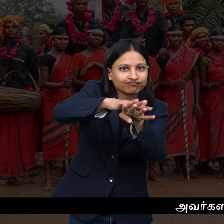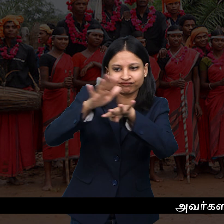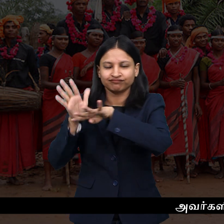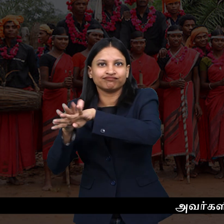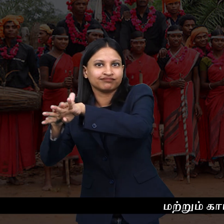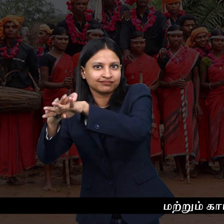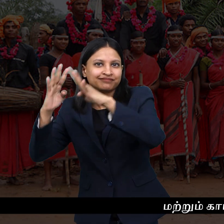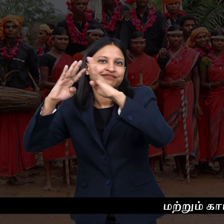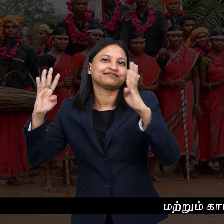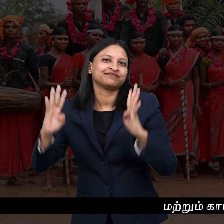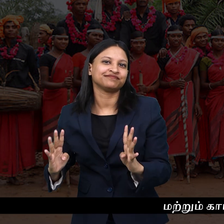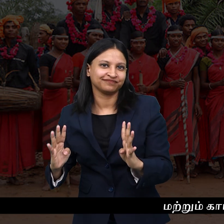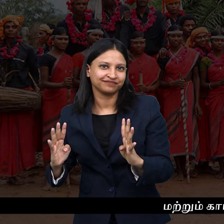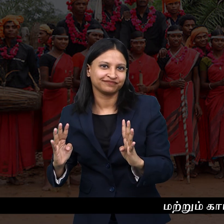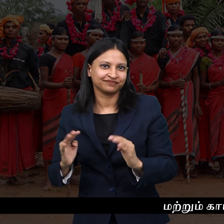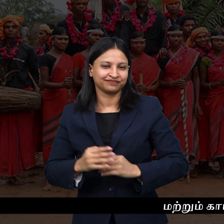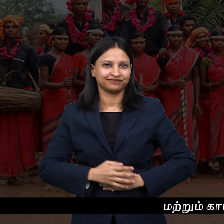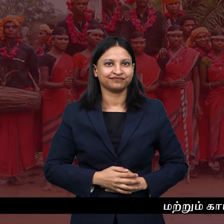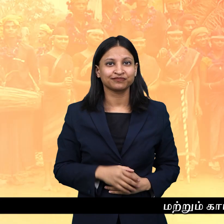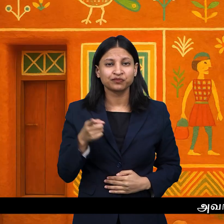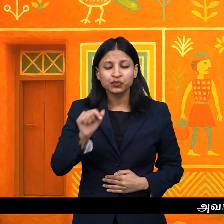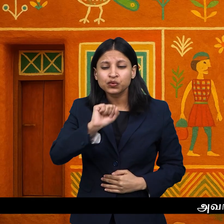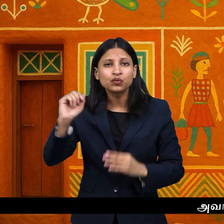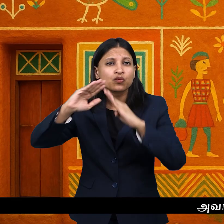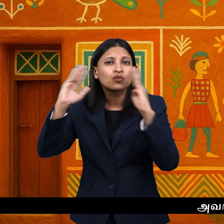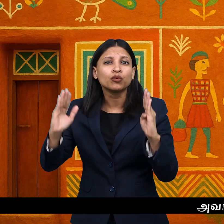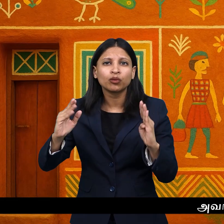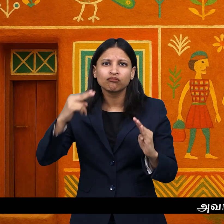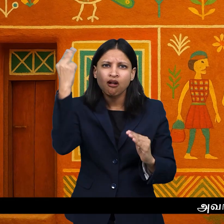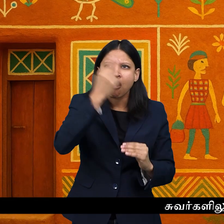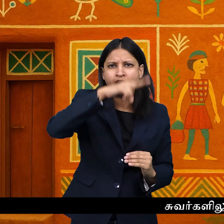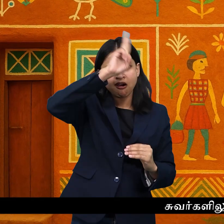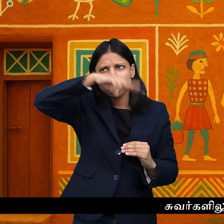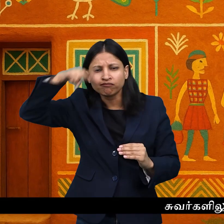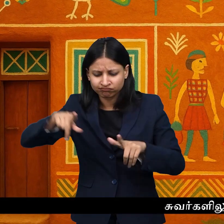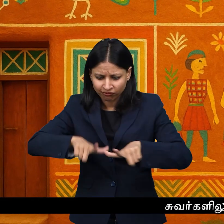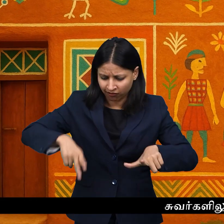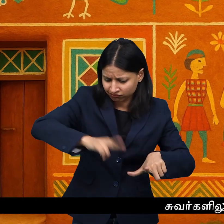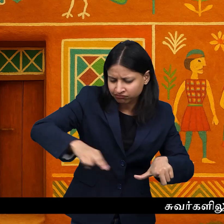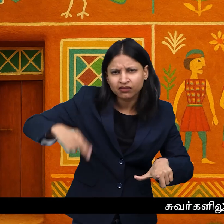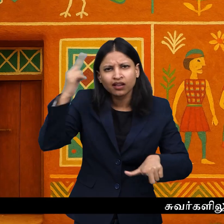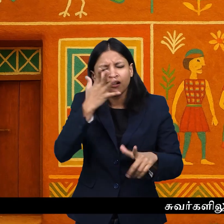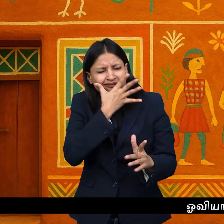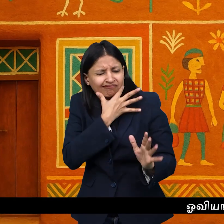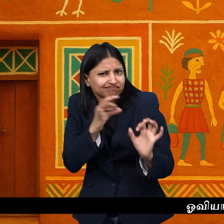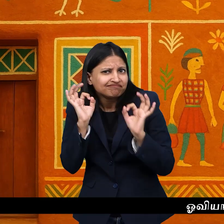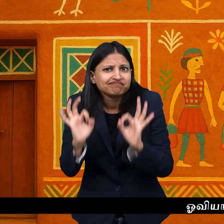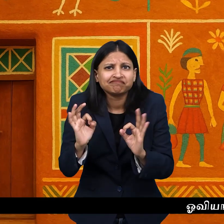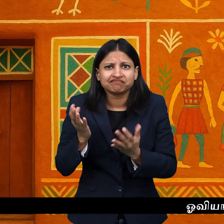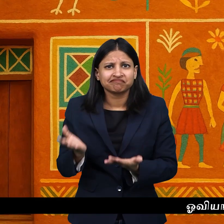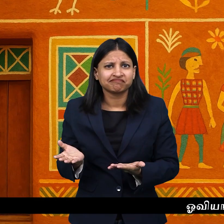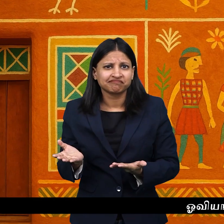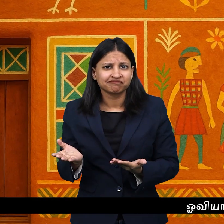மூங்கில் மற்றும் காட்டு புல்களால் ஆனவை. அவர்களின் வீடுகளில் சுவர்களிலும் தரையிலும்